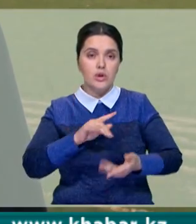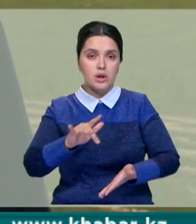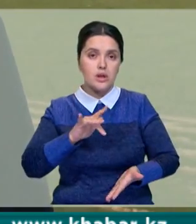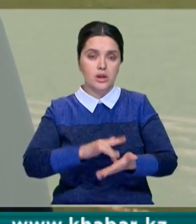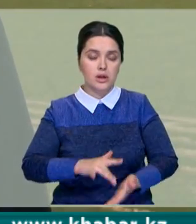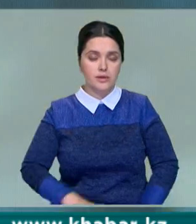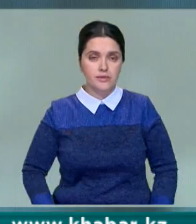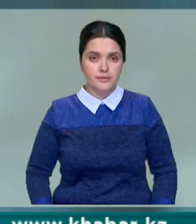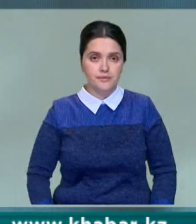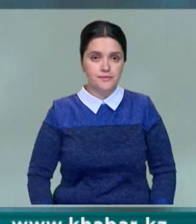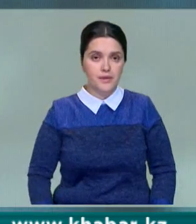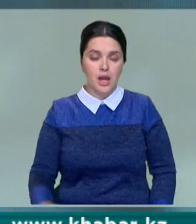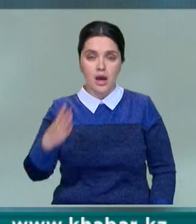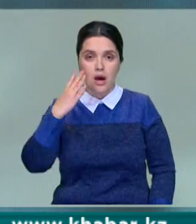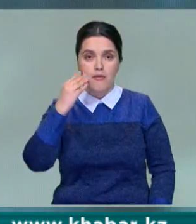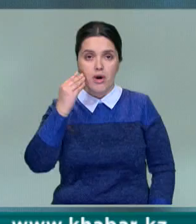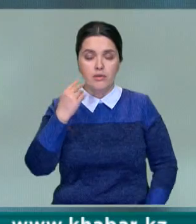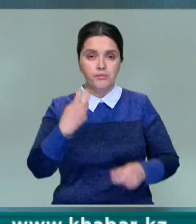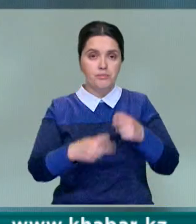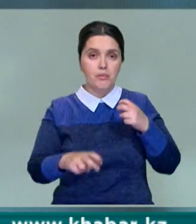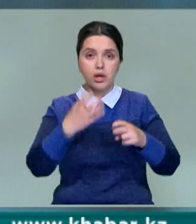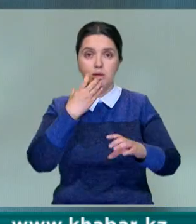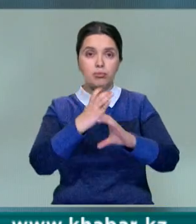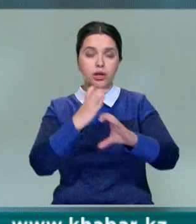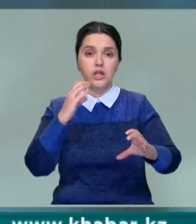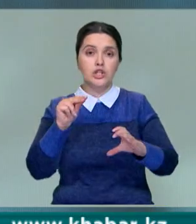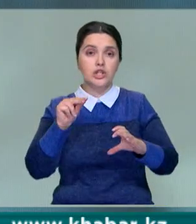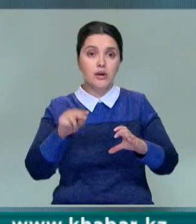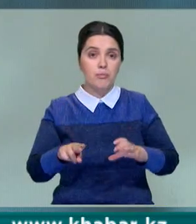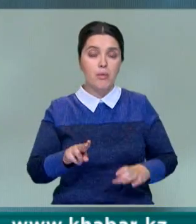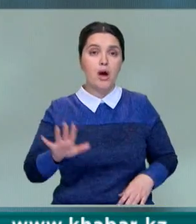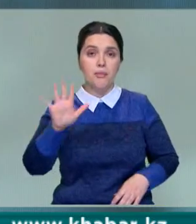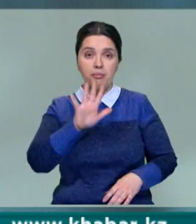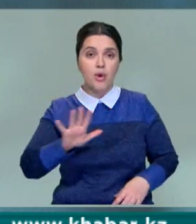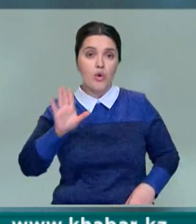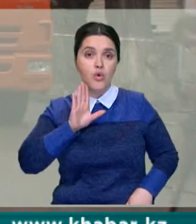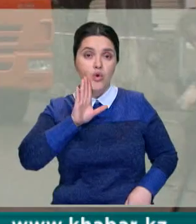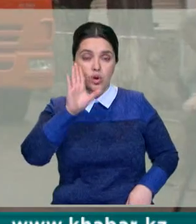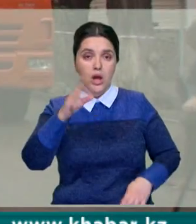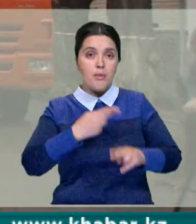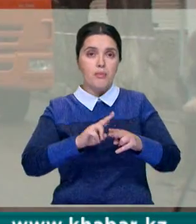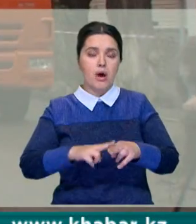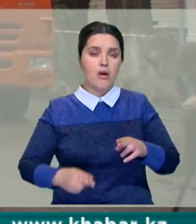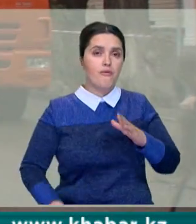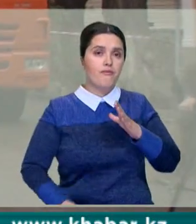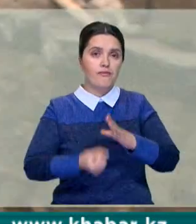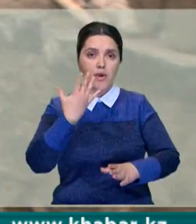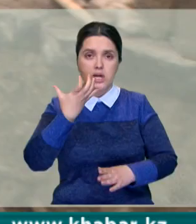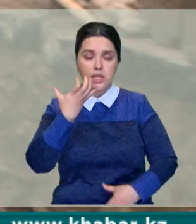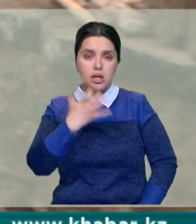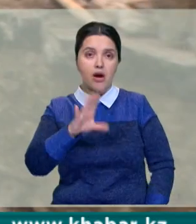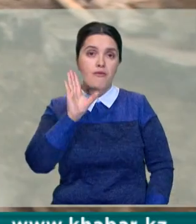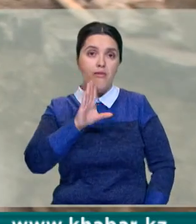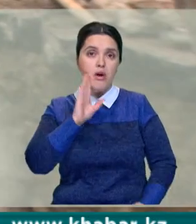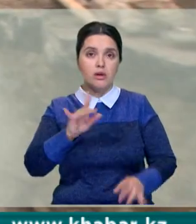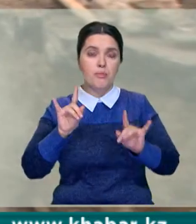регионах. В Алматы прорвало теплотрассу. ЧП произошло в 5:00 утра. Мощный фонтан кипятка выбил